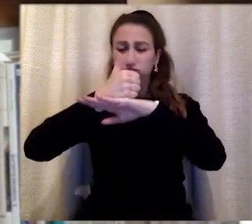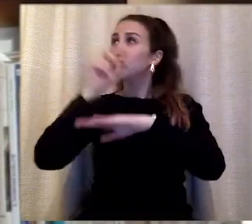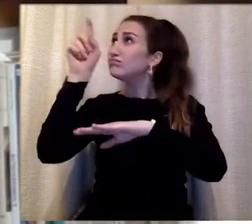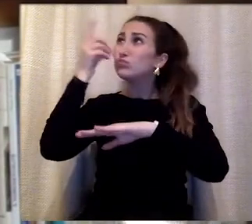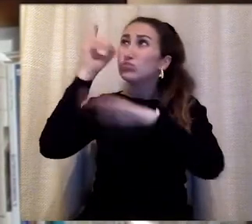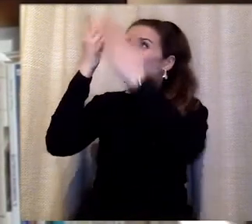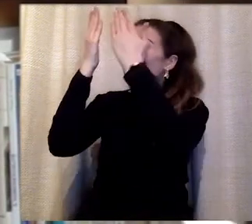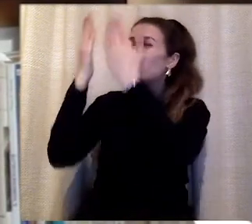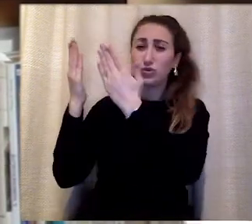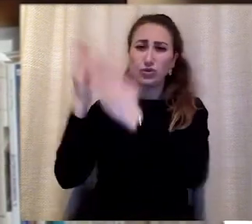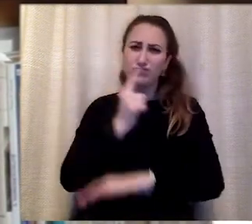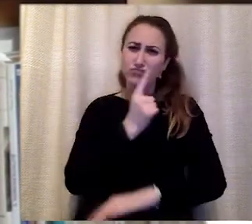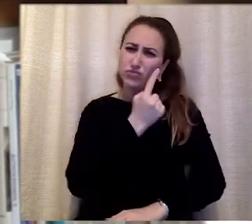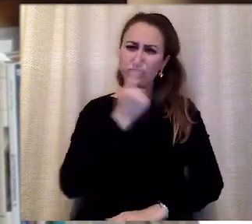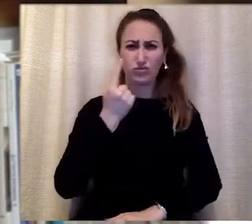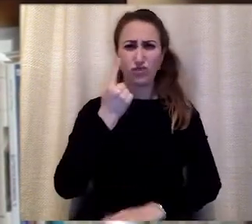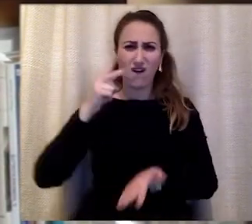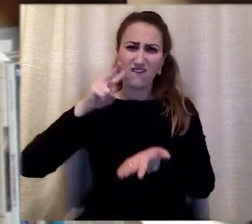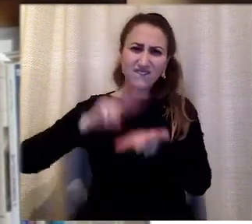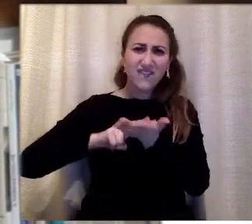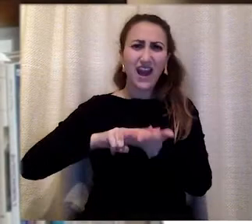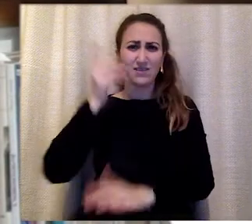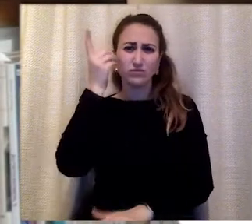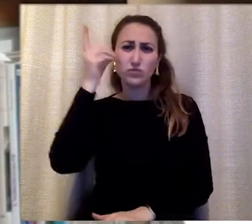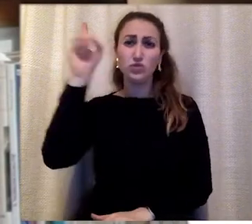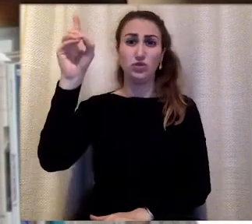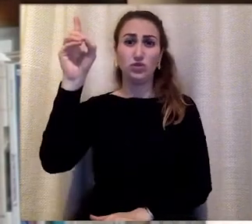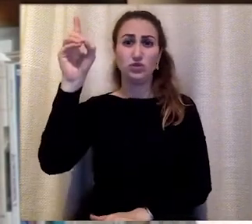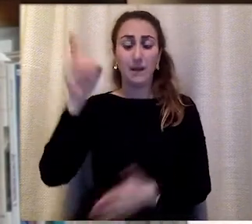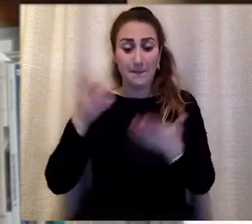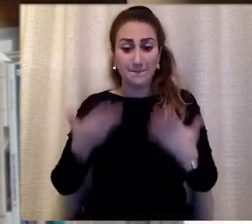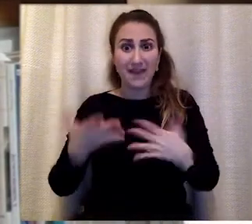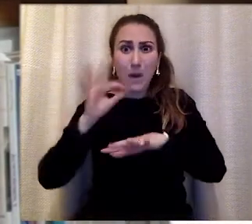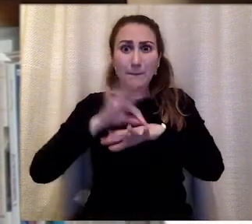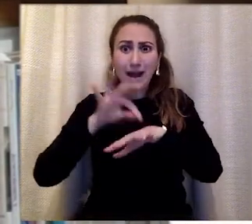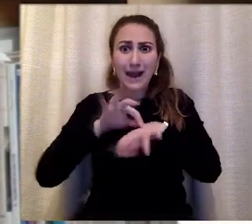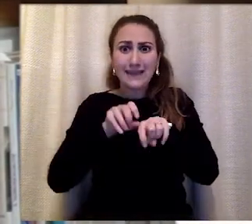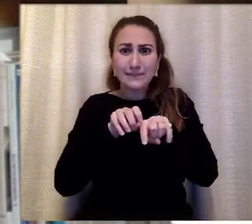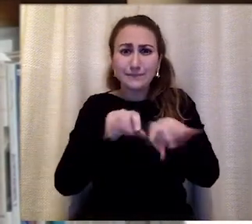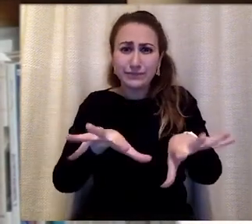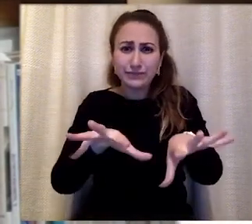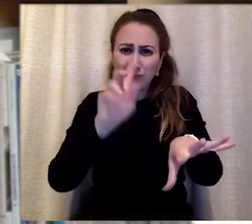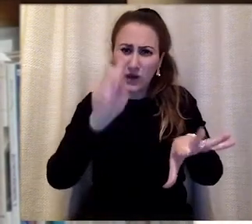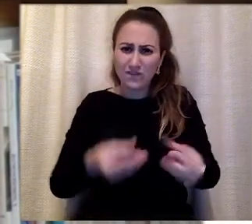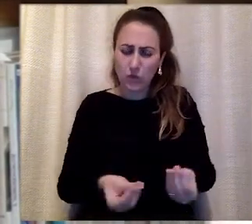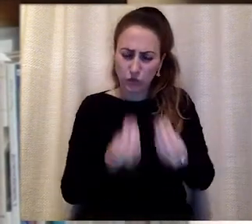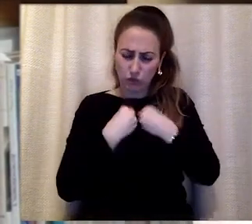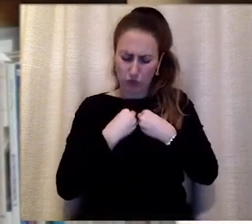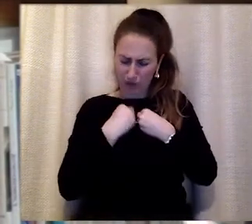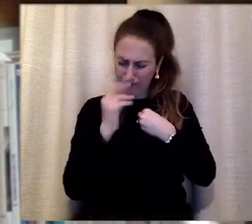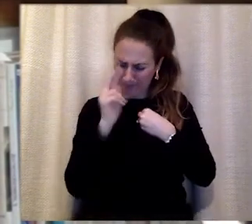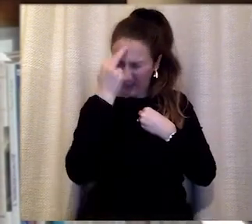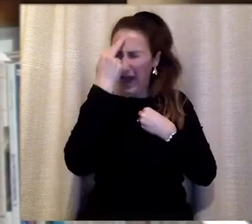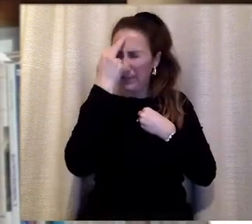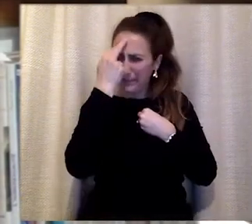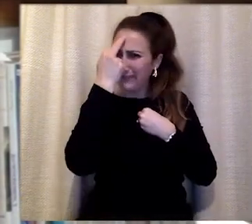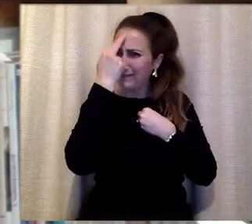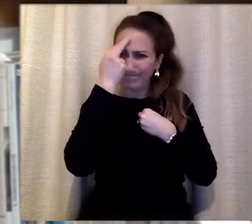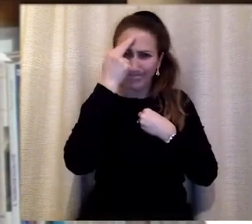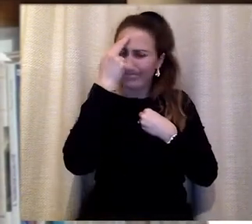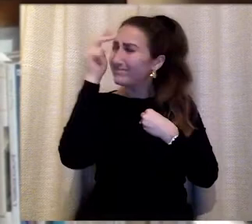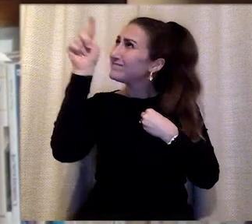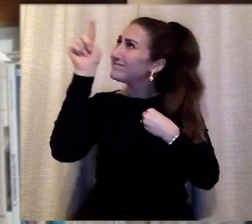Cette maladie doit nous le rappeler d'une manière évidente. Cette maladie va nous rappeler que c'est lui qui domine sur les